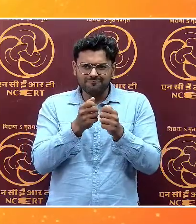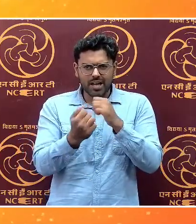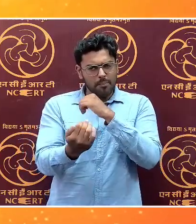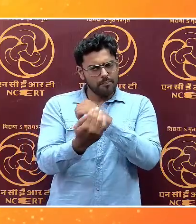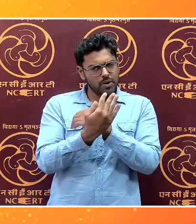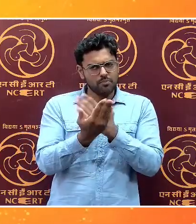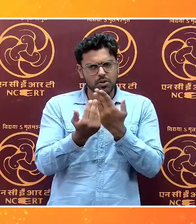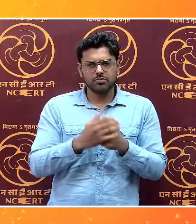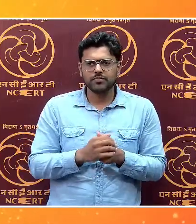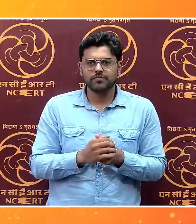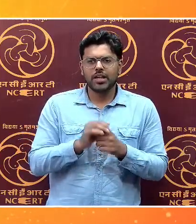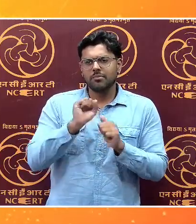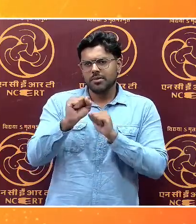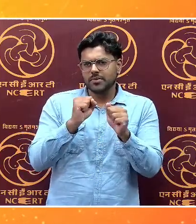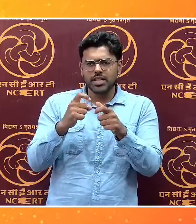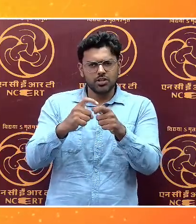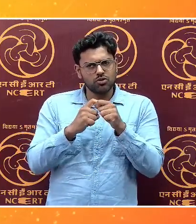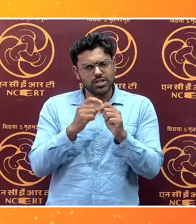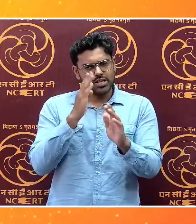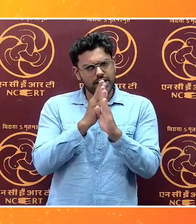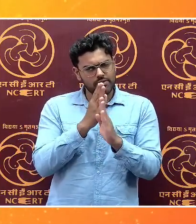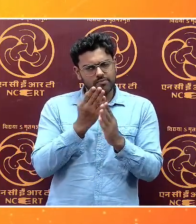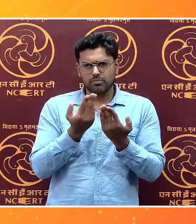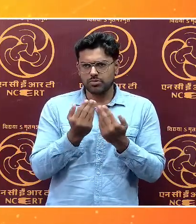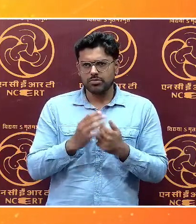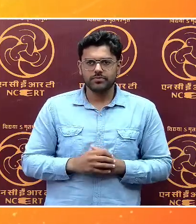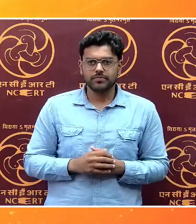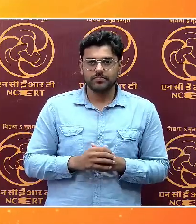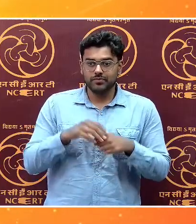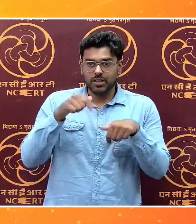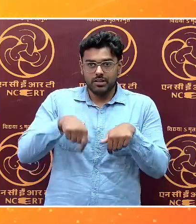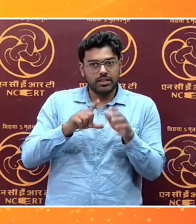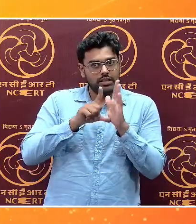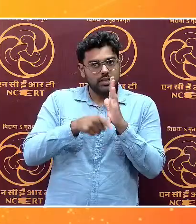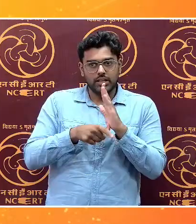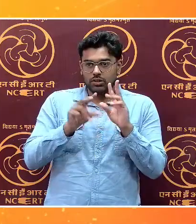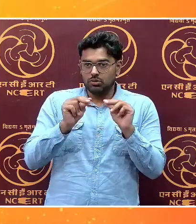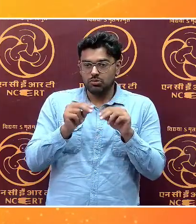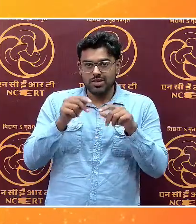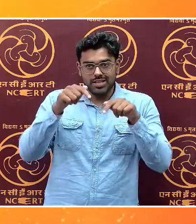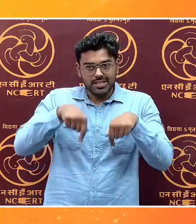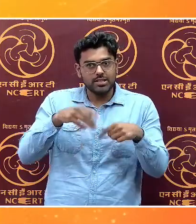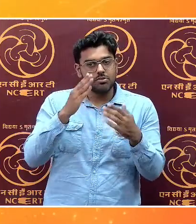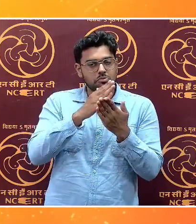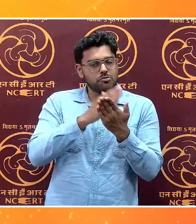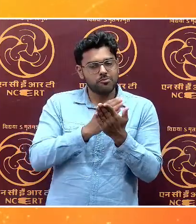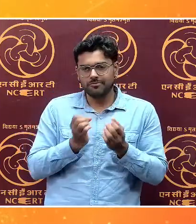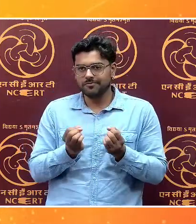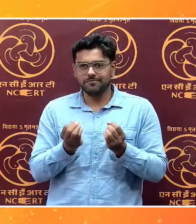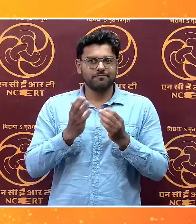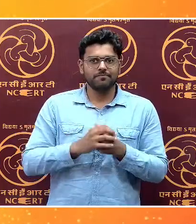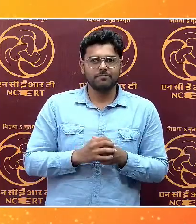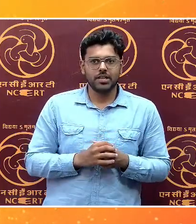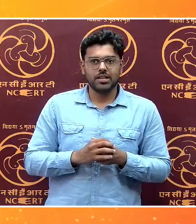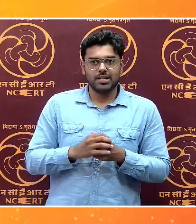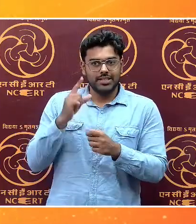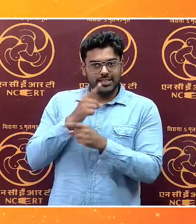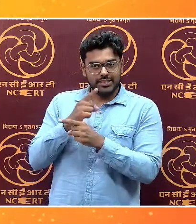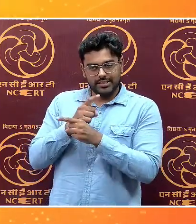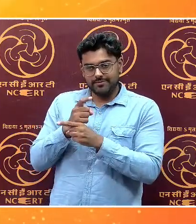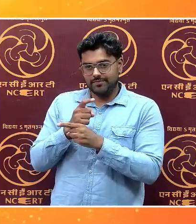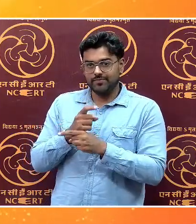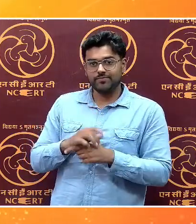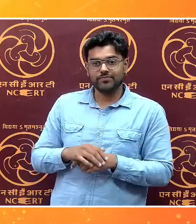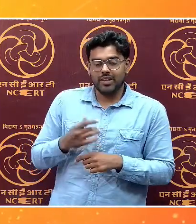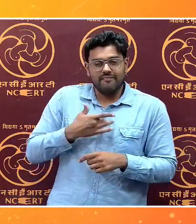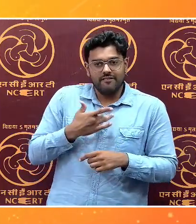available. You can ask your questions directly there. तो बिना किसी देरी के इस सेशन की शुरुआत करते हैं अमित सर के साथ। और सर,